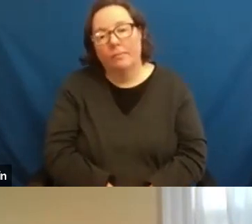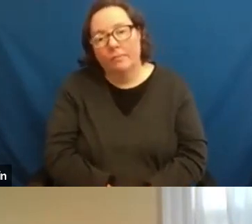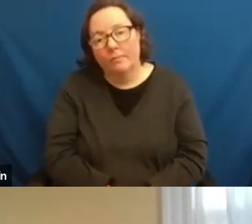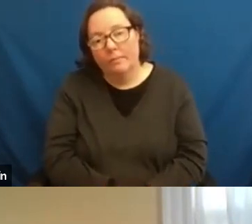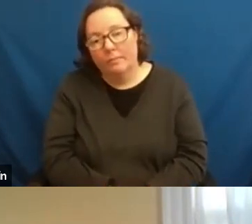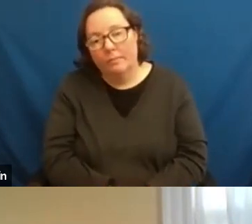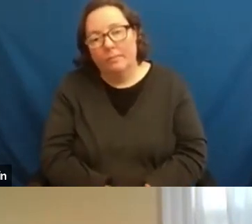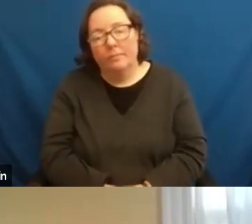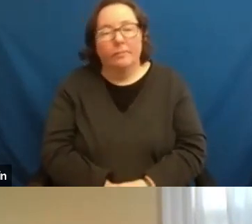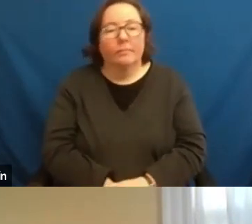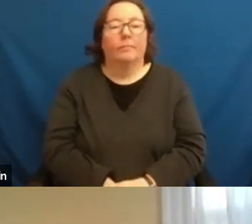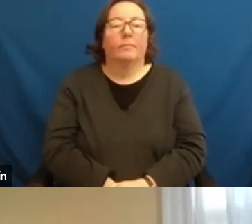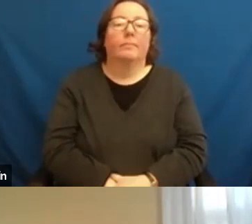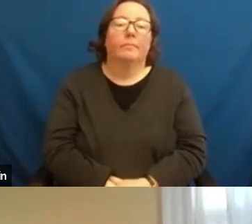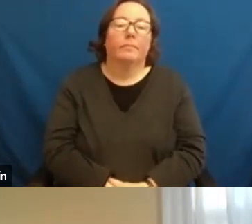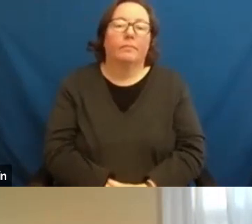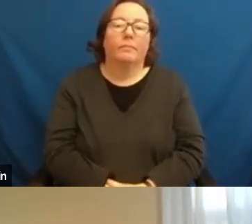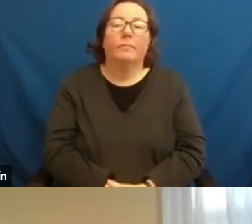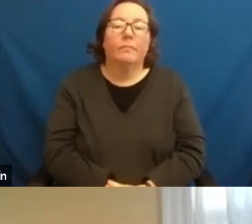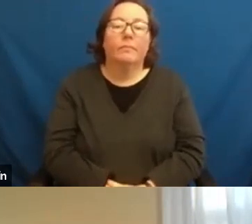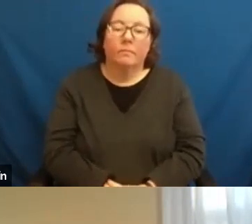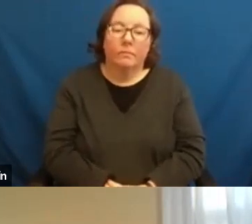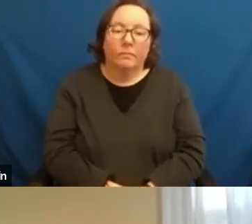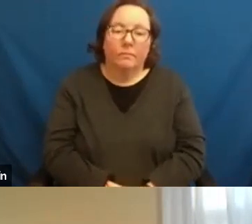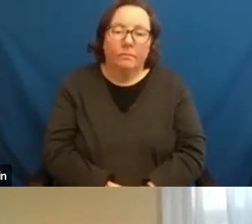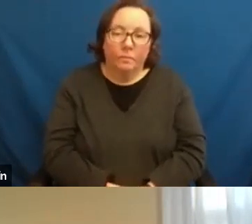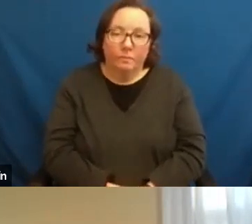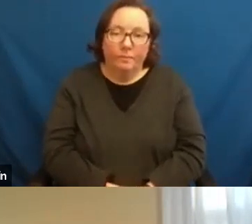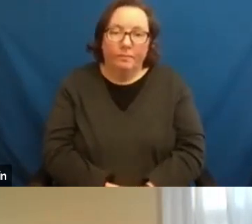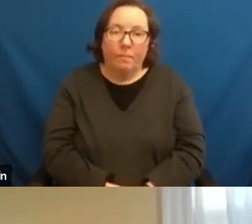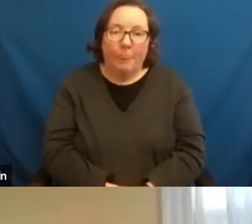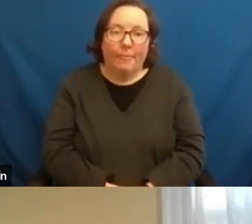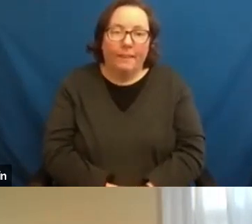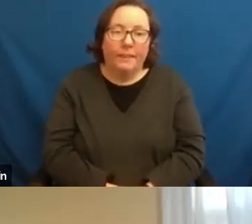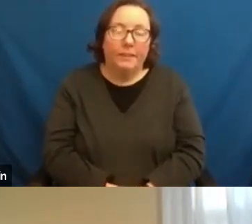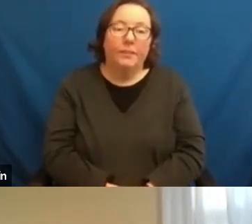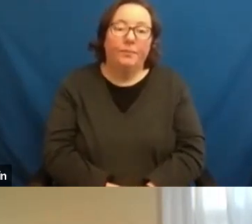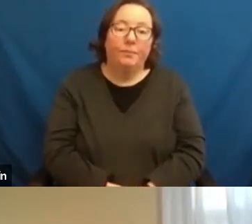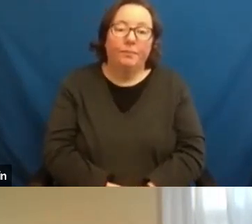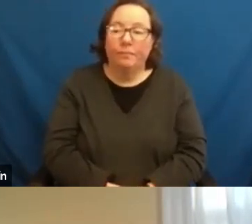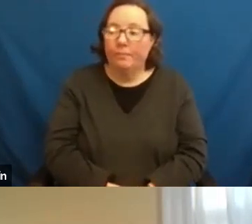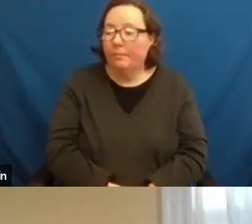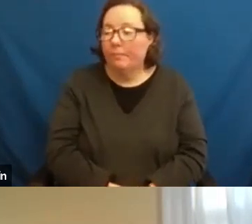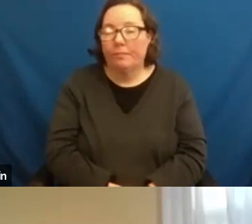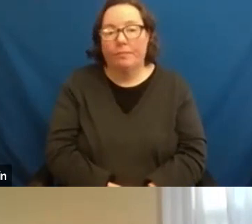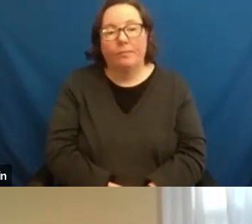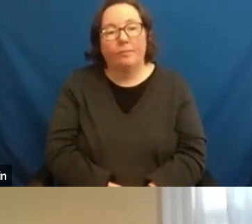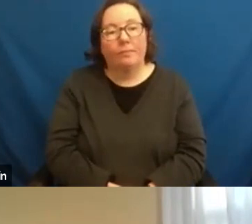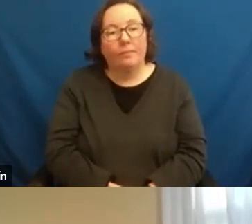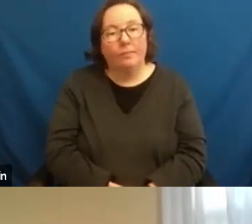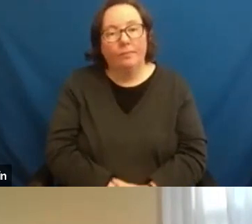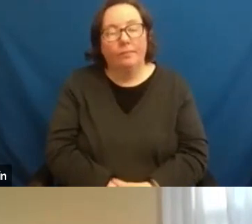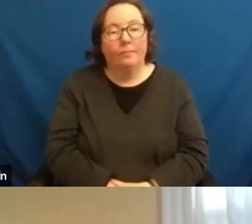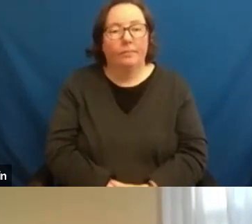就可以听到国语的翻译了。如果呢你是用手机或者 iPad 上网的话呢，你可以点一下3个点，然后就可以选择翻译